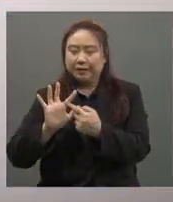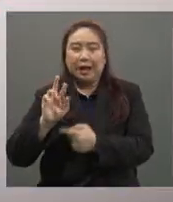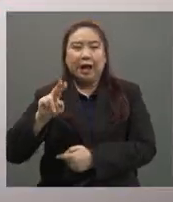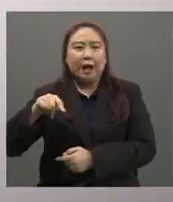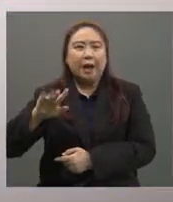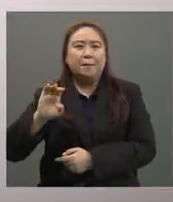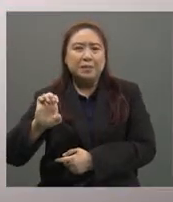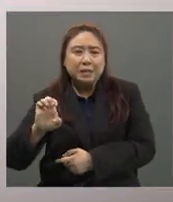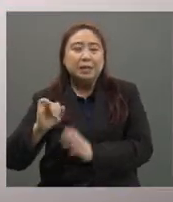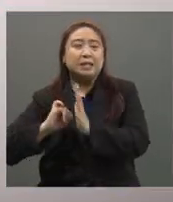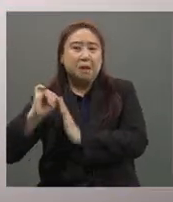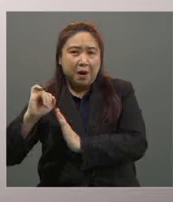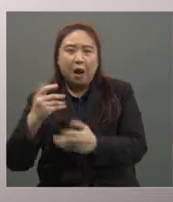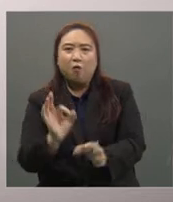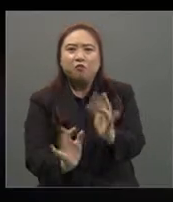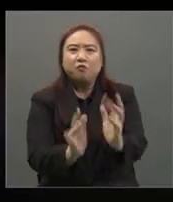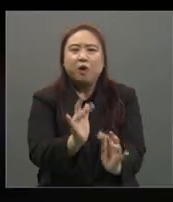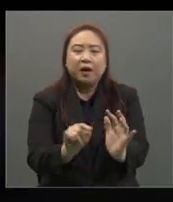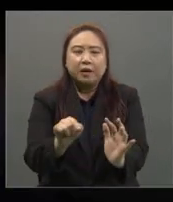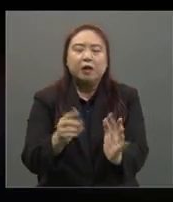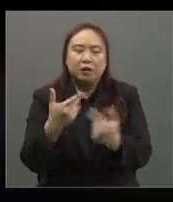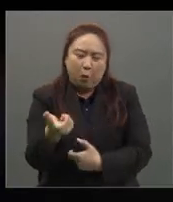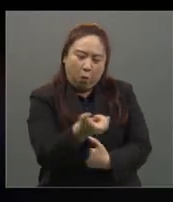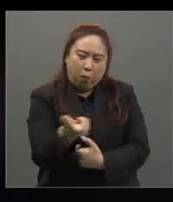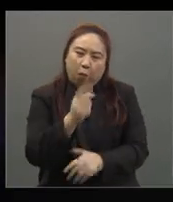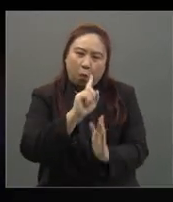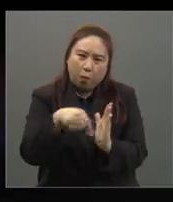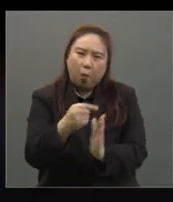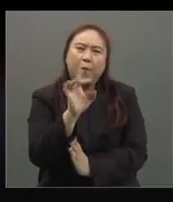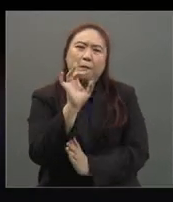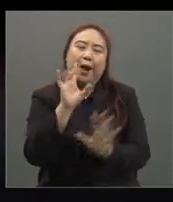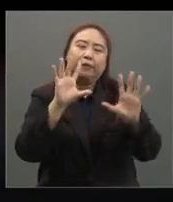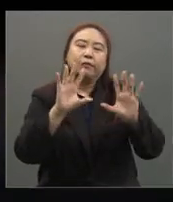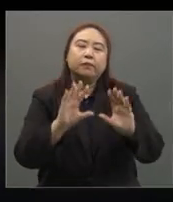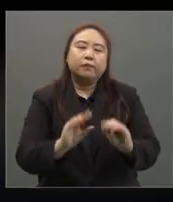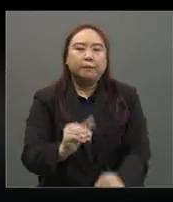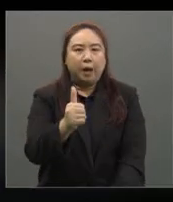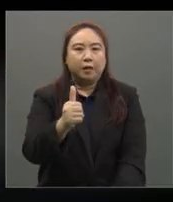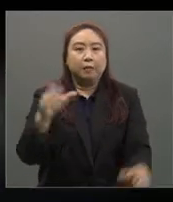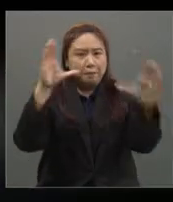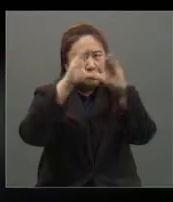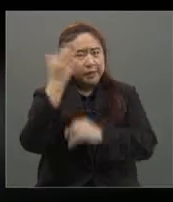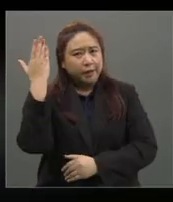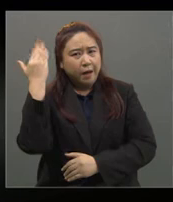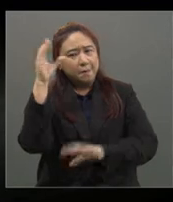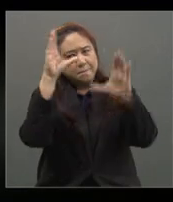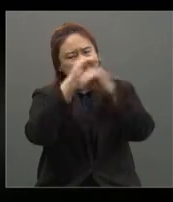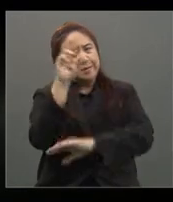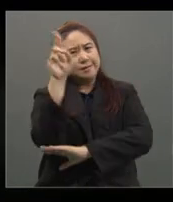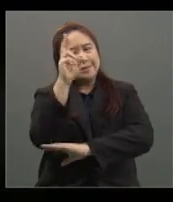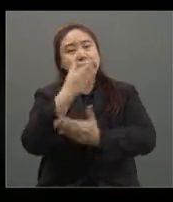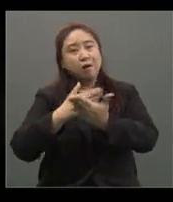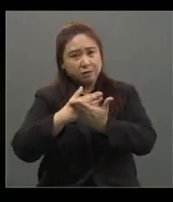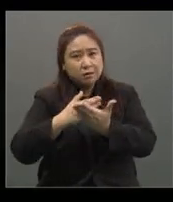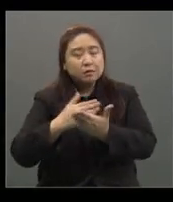เกือบ 8ชมจึงจะสงบลงได้เหตุเกิดเมื่อช่วงคืนที่ผ่านมาราวๆเที่ยง 0นะครับเจ้าหน้าที่ได้